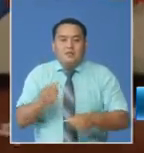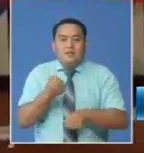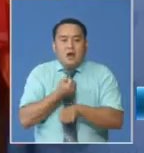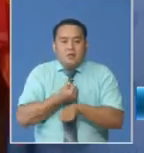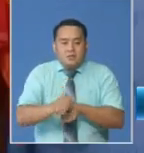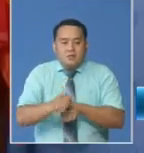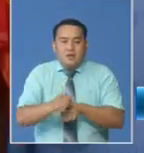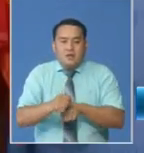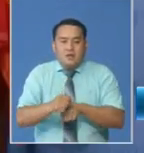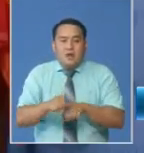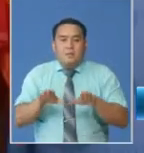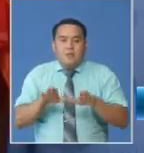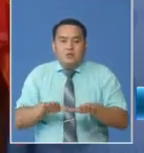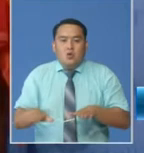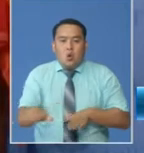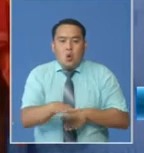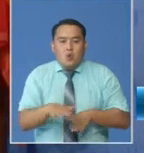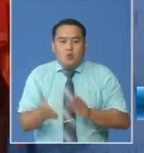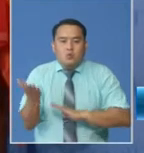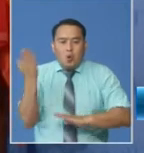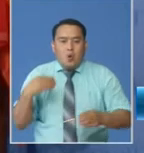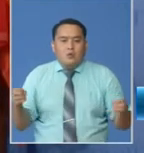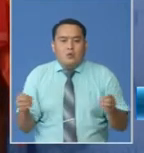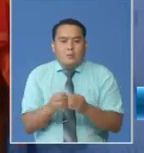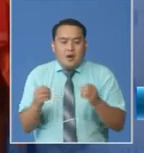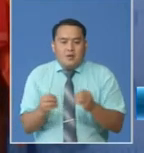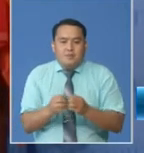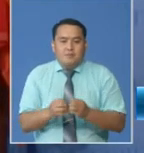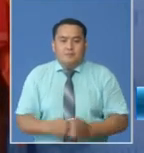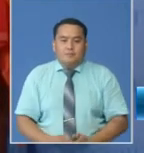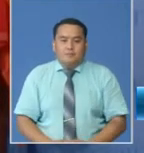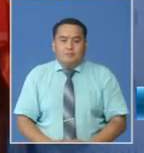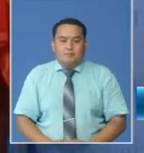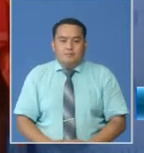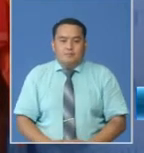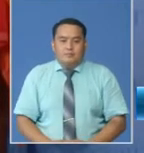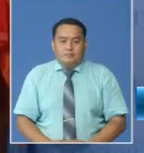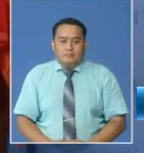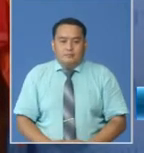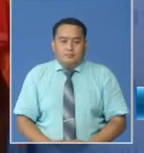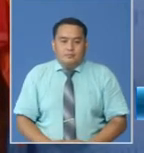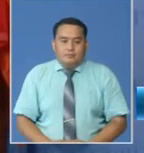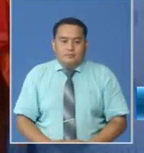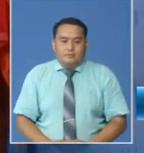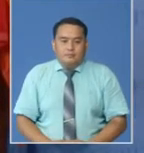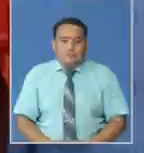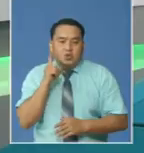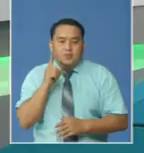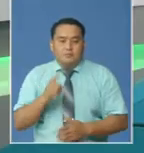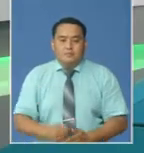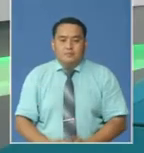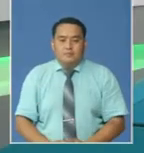и разрешения лежащего в его основе многолетнего конфликта. Информацию подготовил Ануар Амангельдинов по материалам